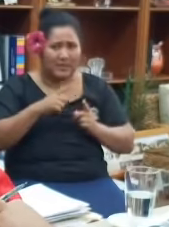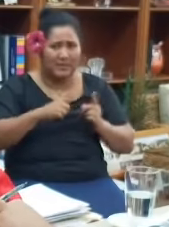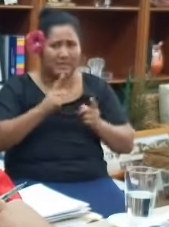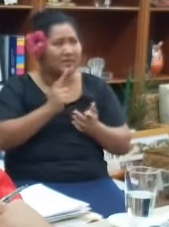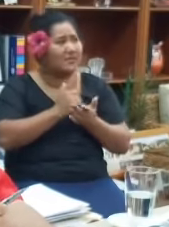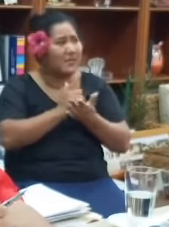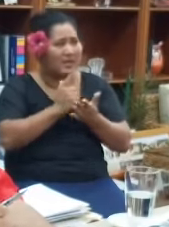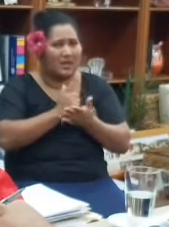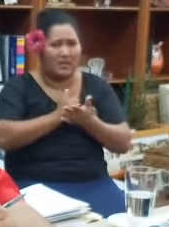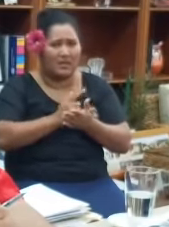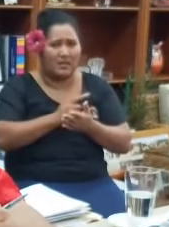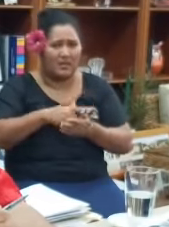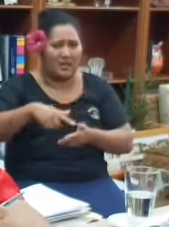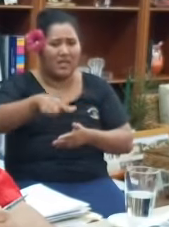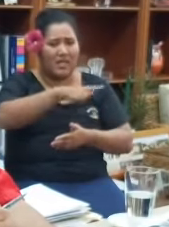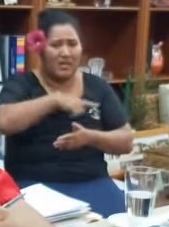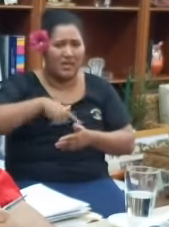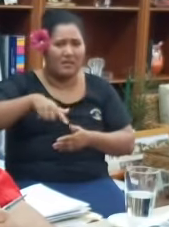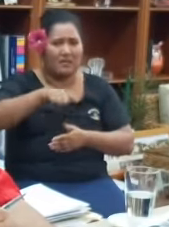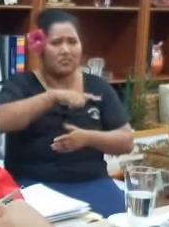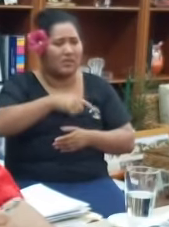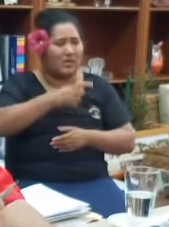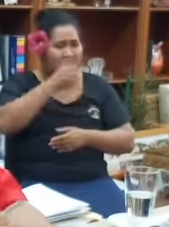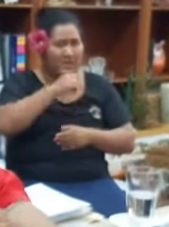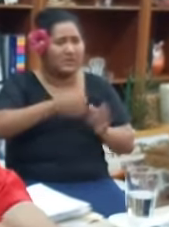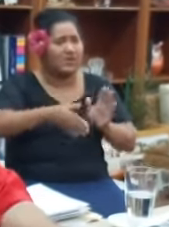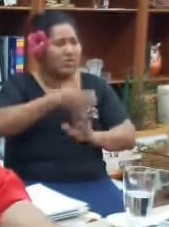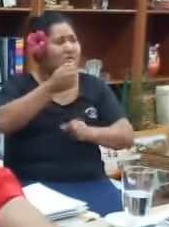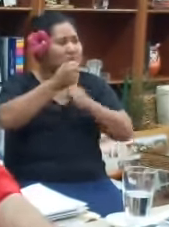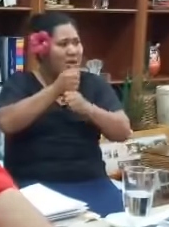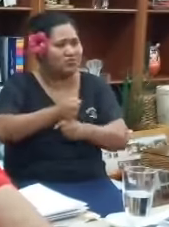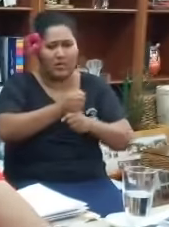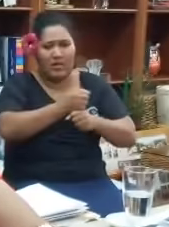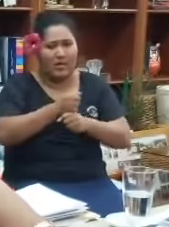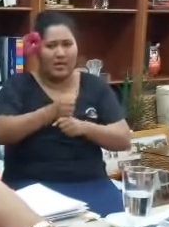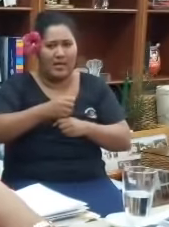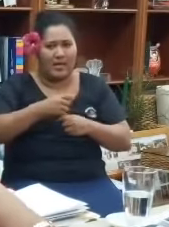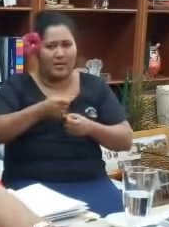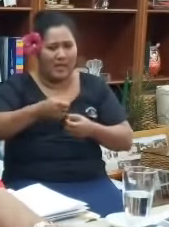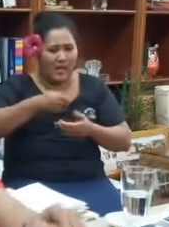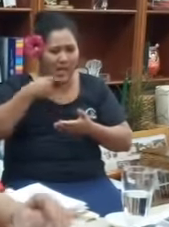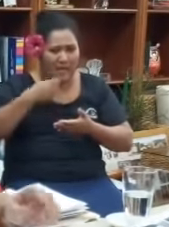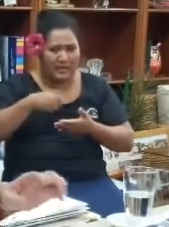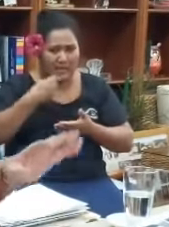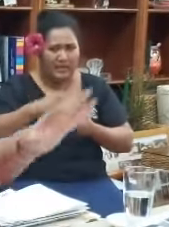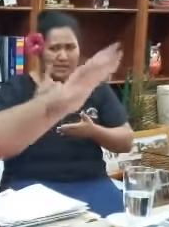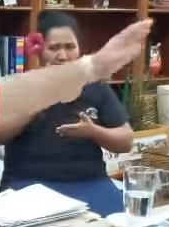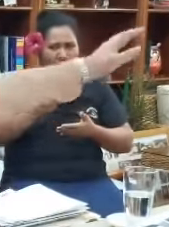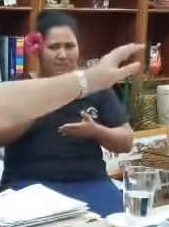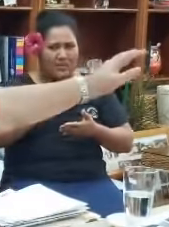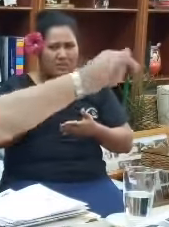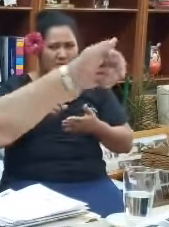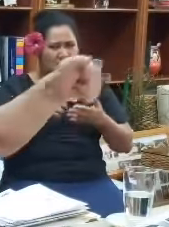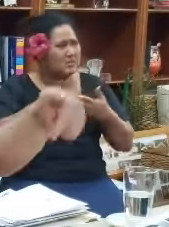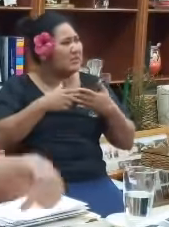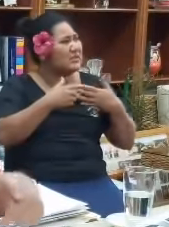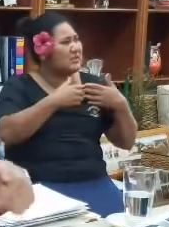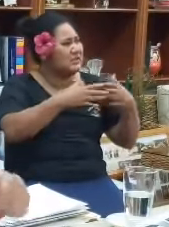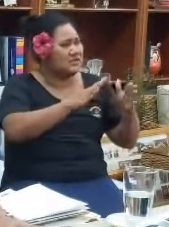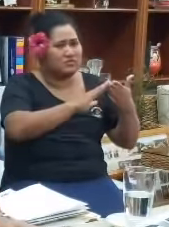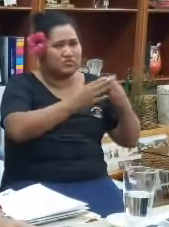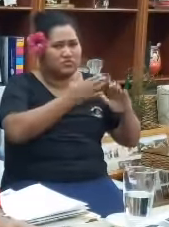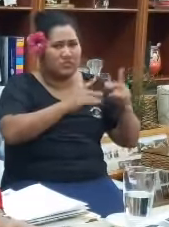ele ele mo fangu nga lu e ai ma ai. A ale tulanga le mo mo ki kya yo ku a lo